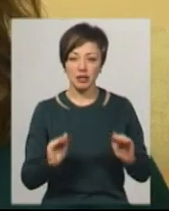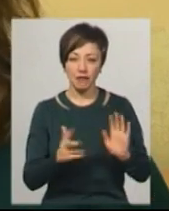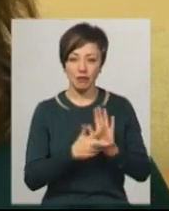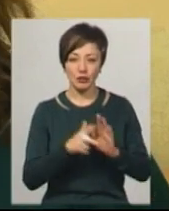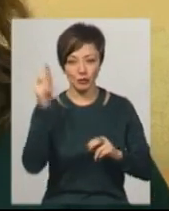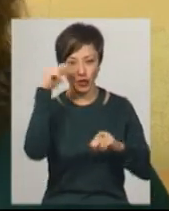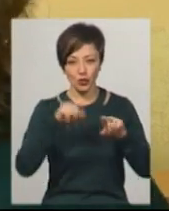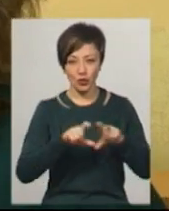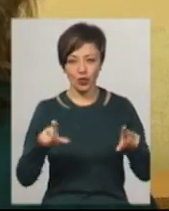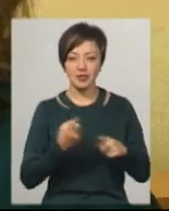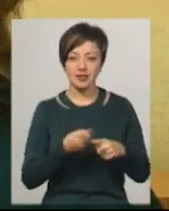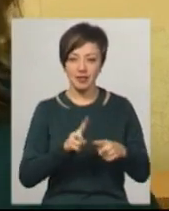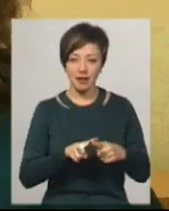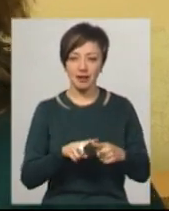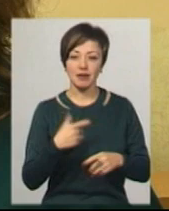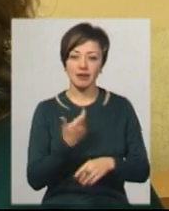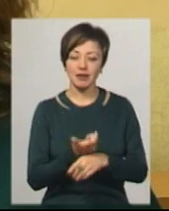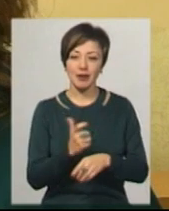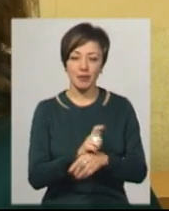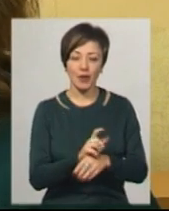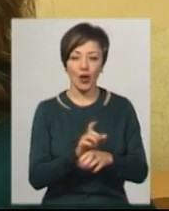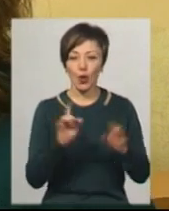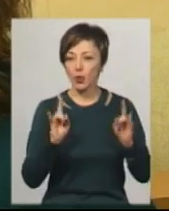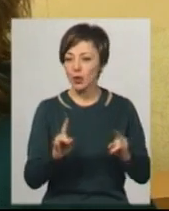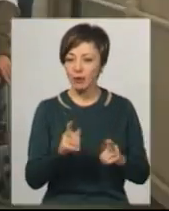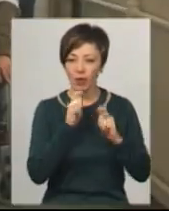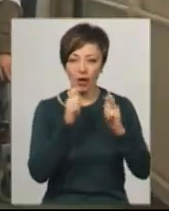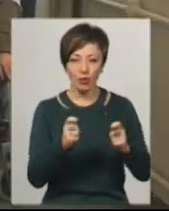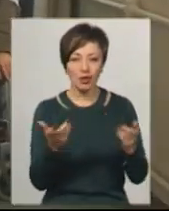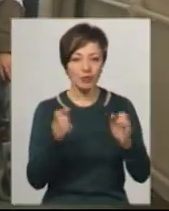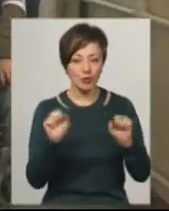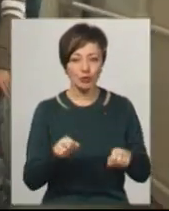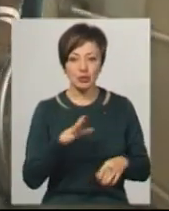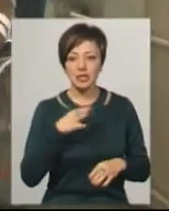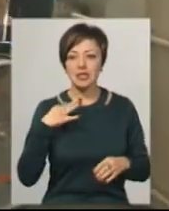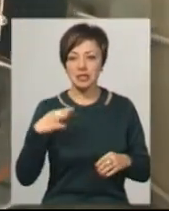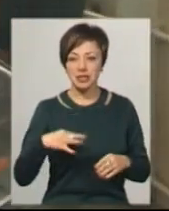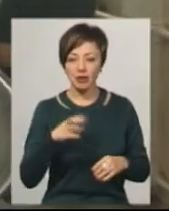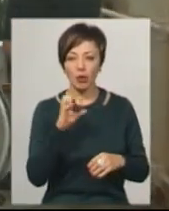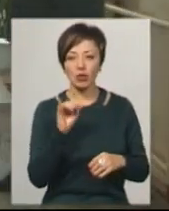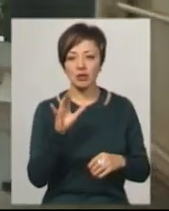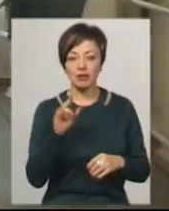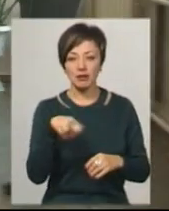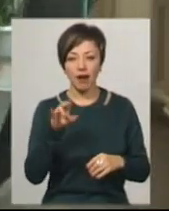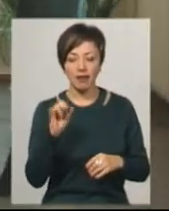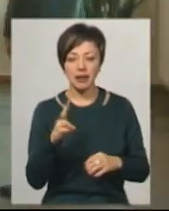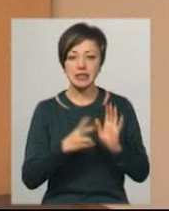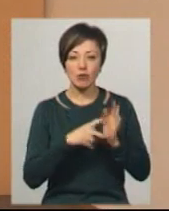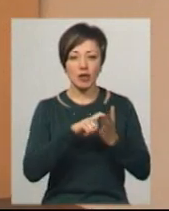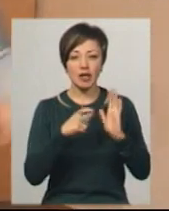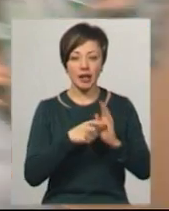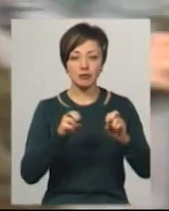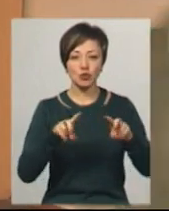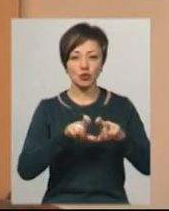восьмій школі. Оце, самий крутий подарунок, який може бути. Син Лесі Шевчук-Богдан – учень сьомого класу спеціалізованої